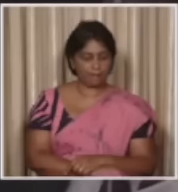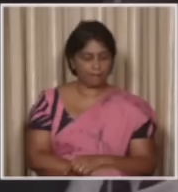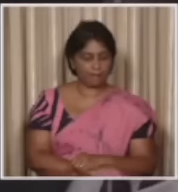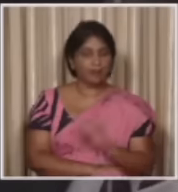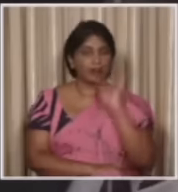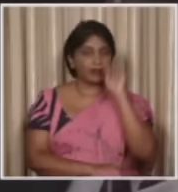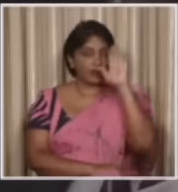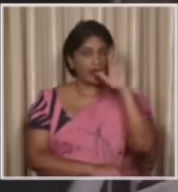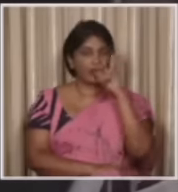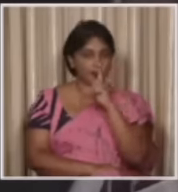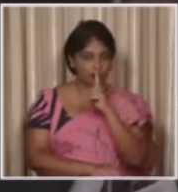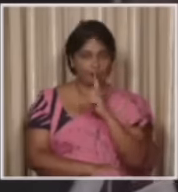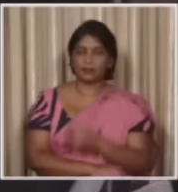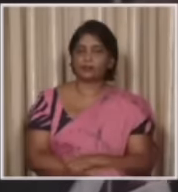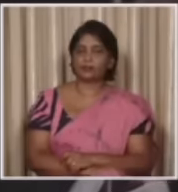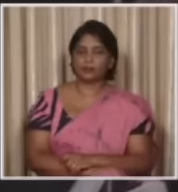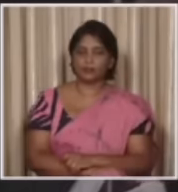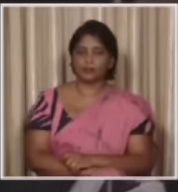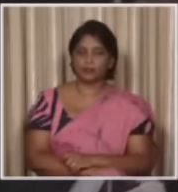අයන්න එක